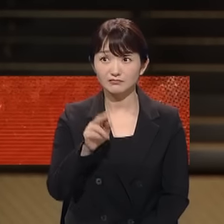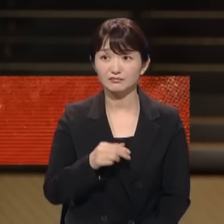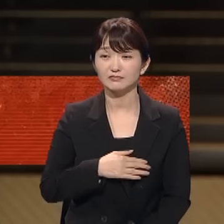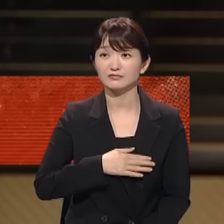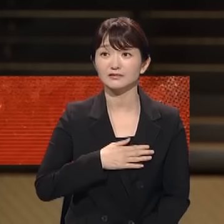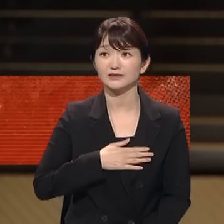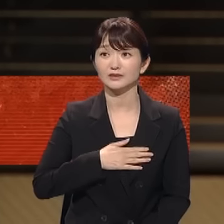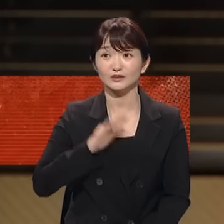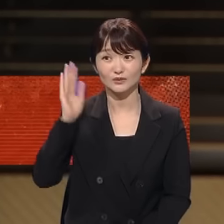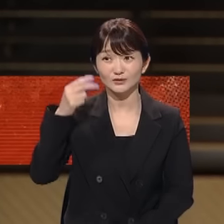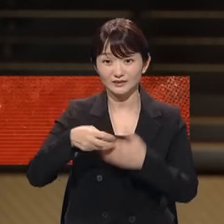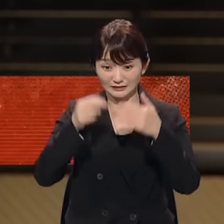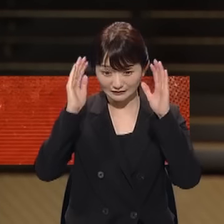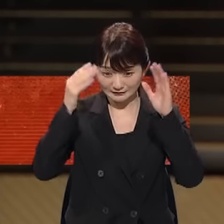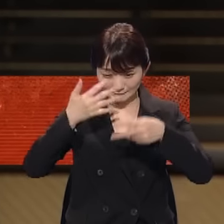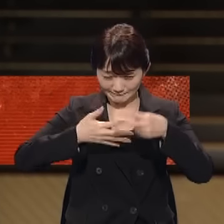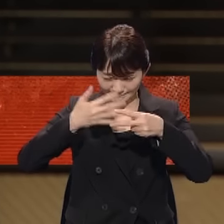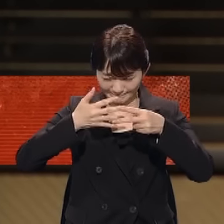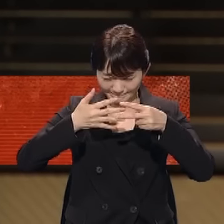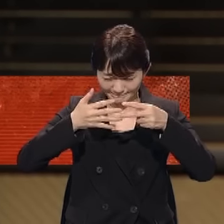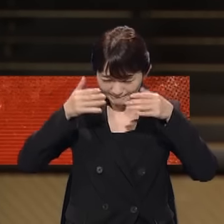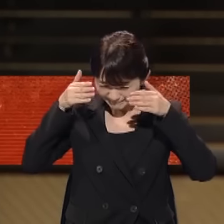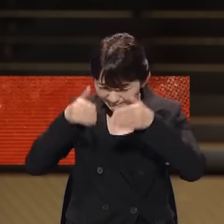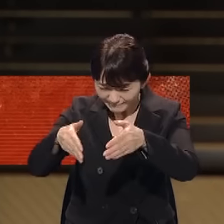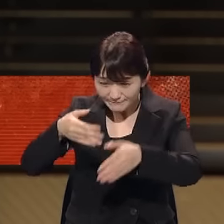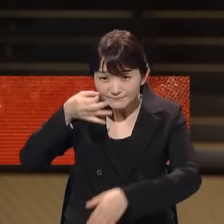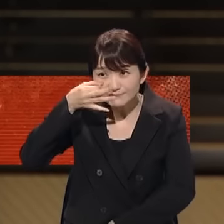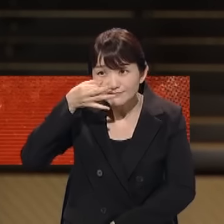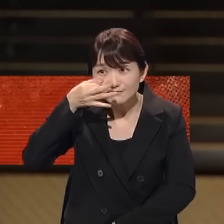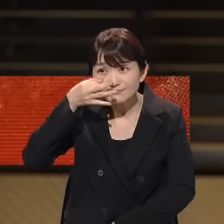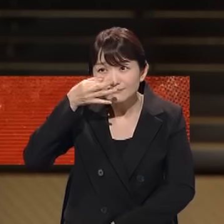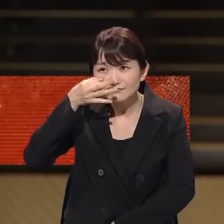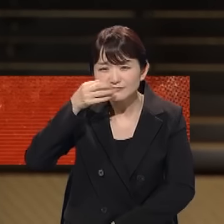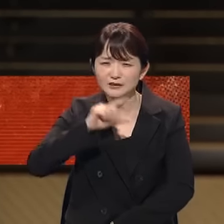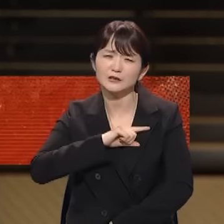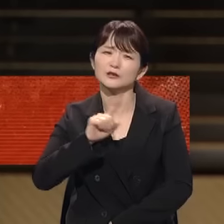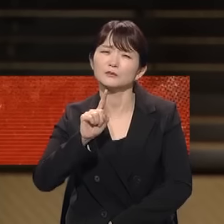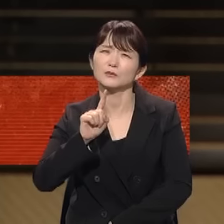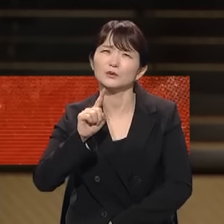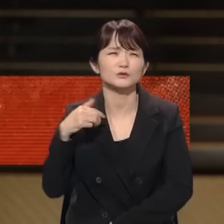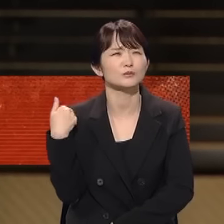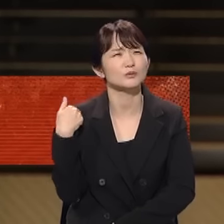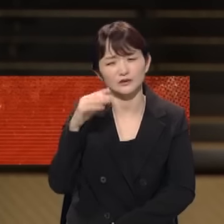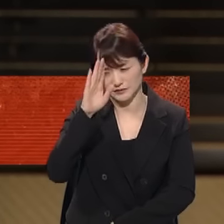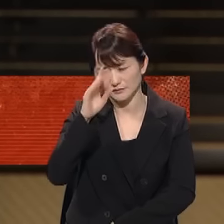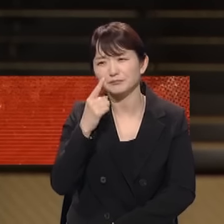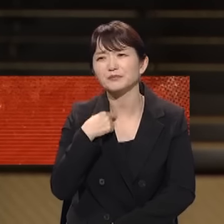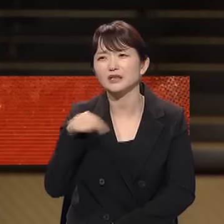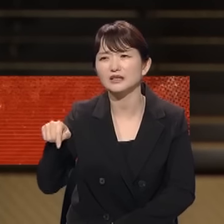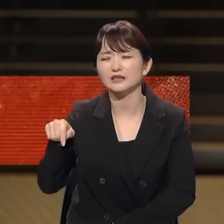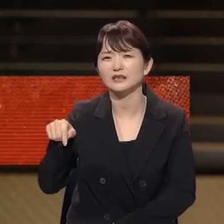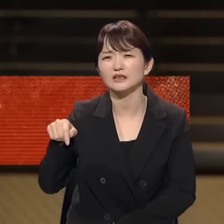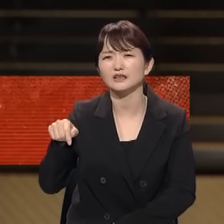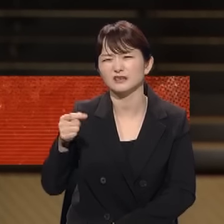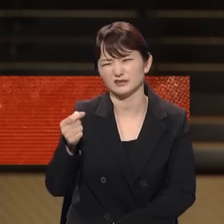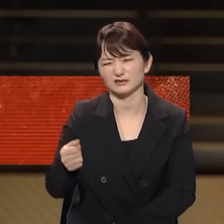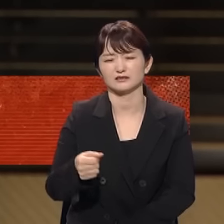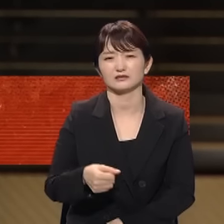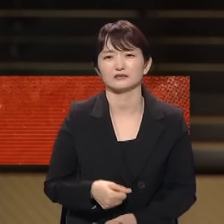의학 드라마를 좀 빠져서 보고 있는 게 있거든요. 정말 이름 모를 질병에 걸렸을 수도 있고요. 하지만 그 가능성은 대단히 낮다고 보고요.